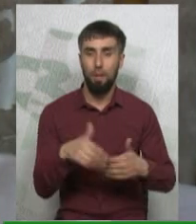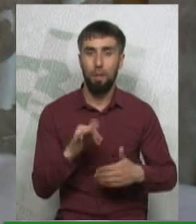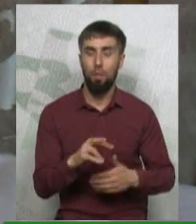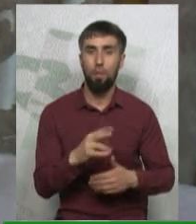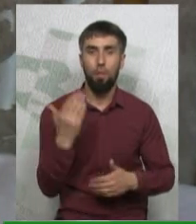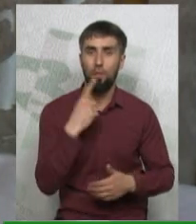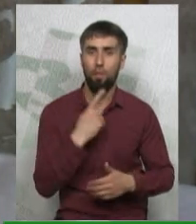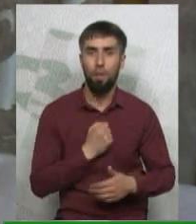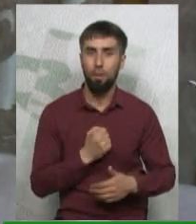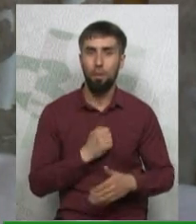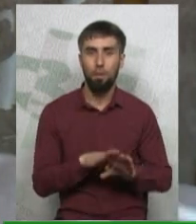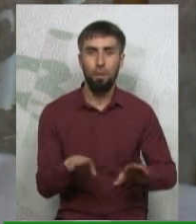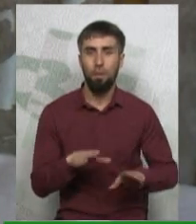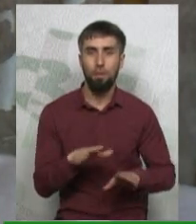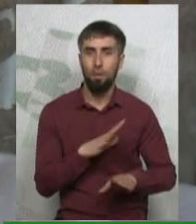войска, ханяхца,